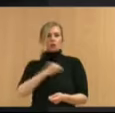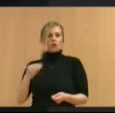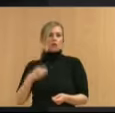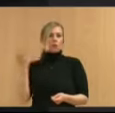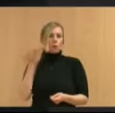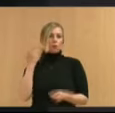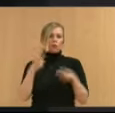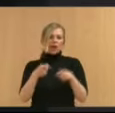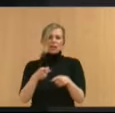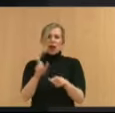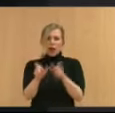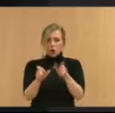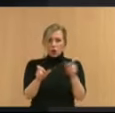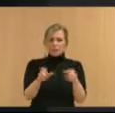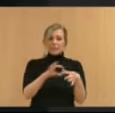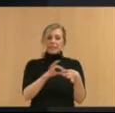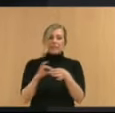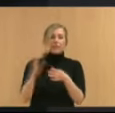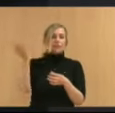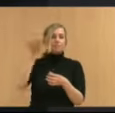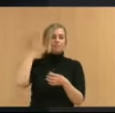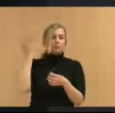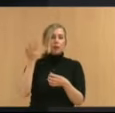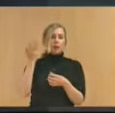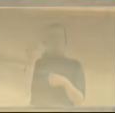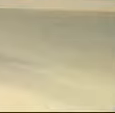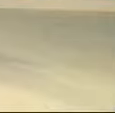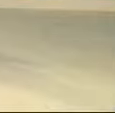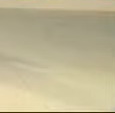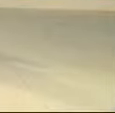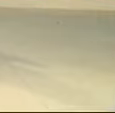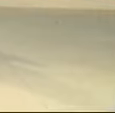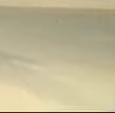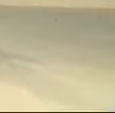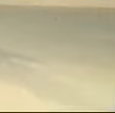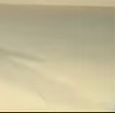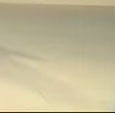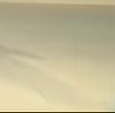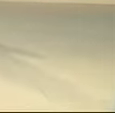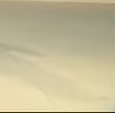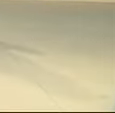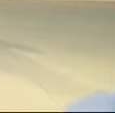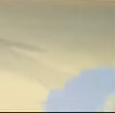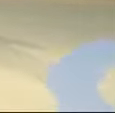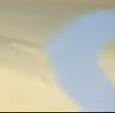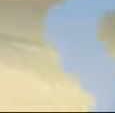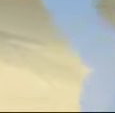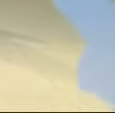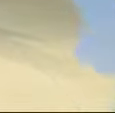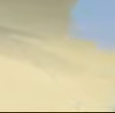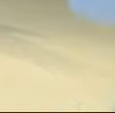хора, свързани с бившите им служби, с бившата им държава, с бившата пропаганда. Взимам дума от господин